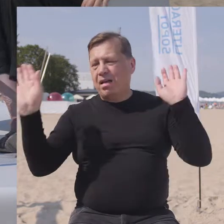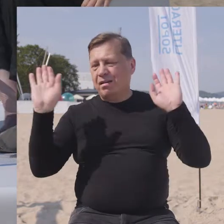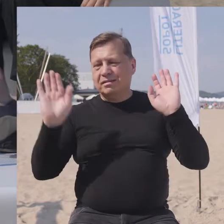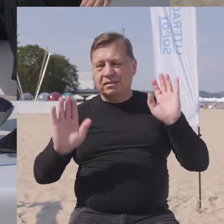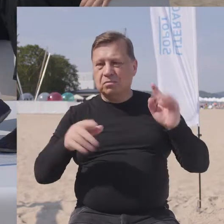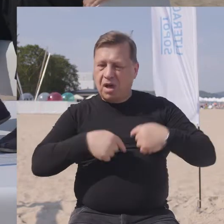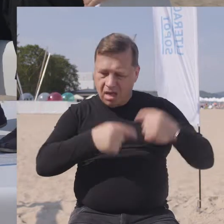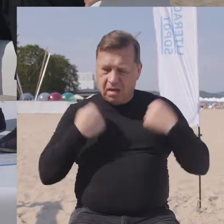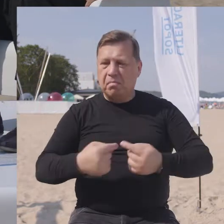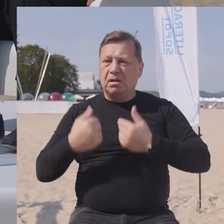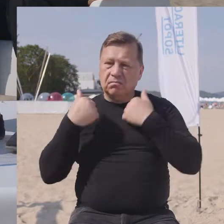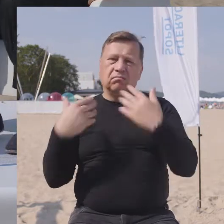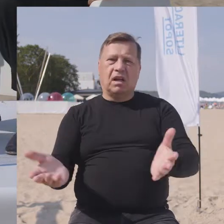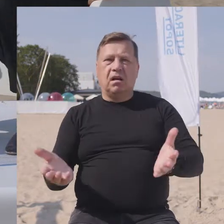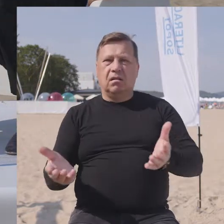i